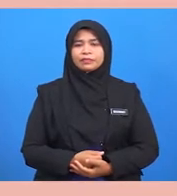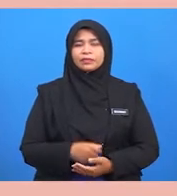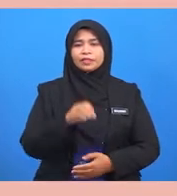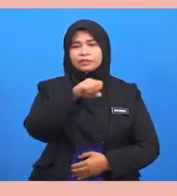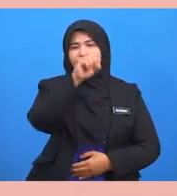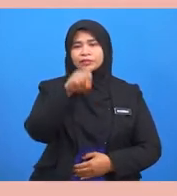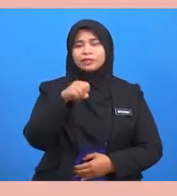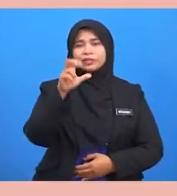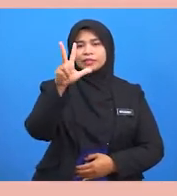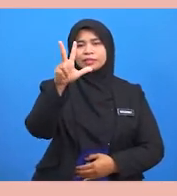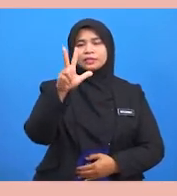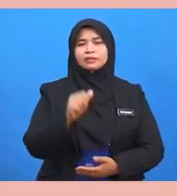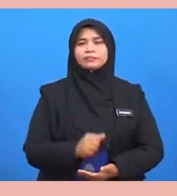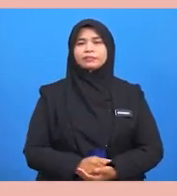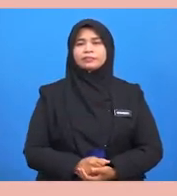Soalan ketiga,